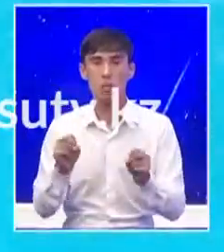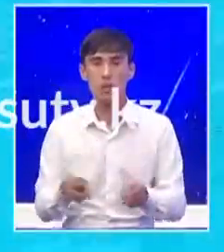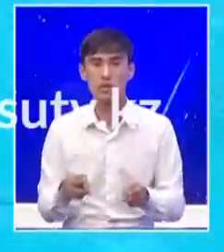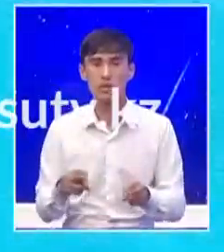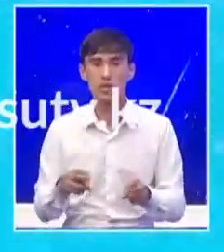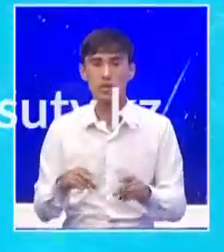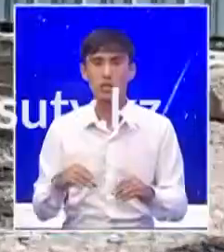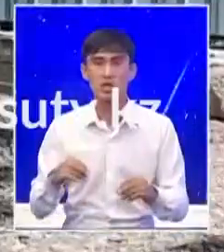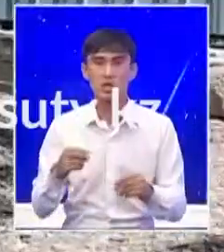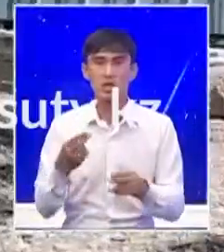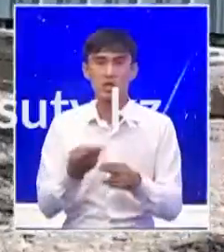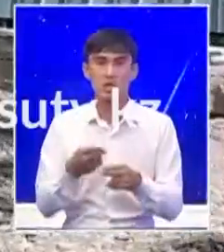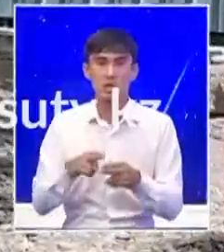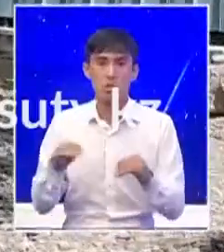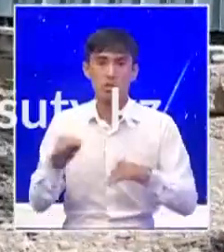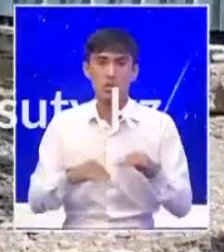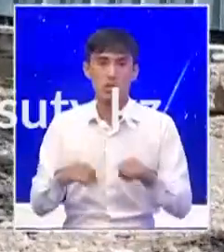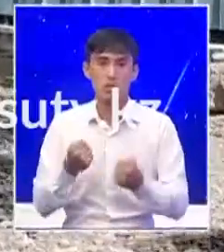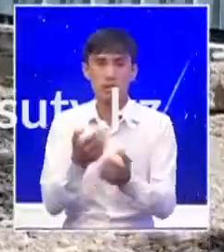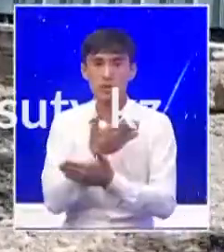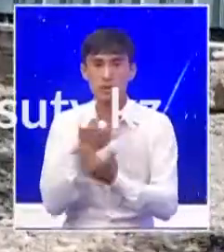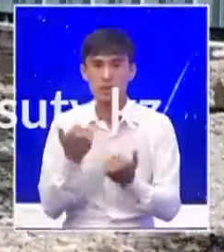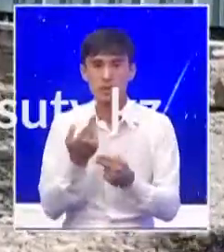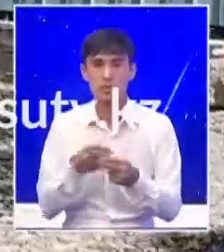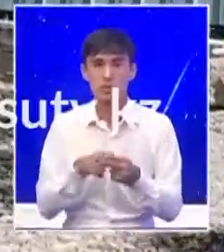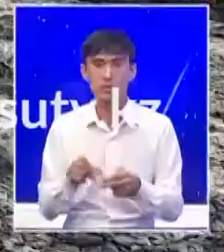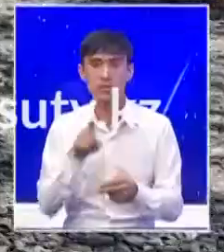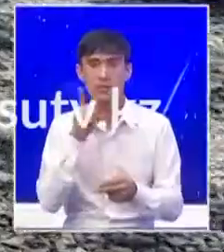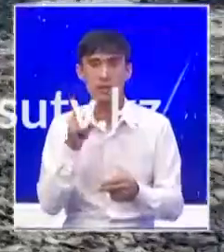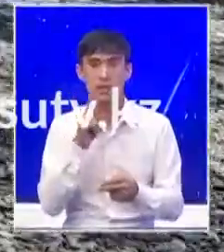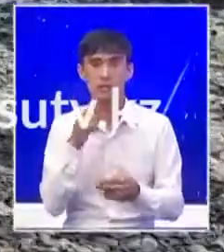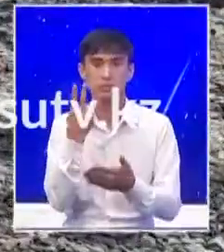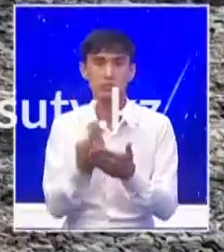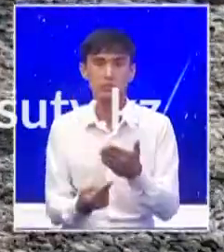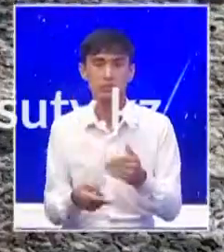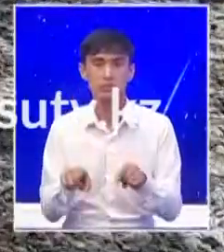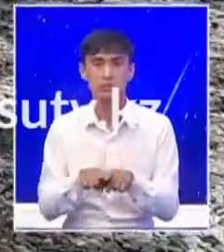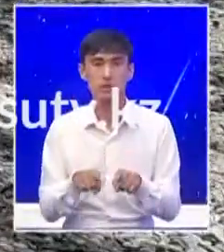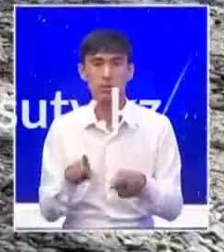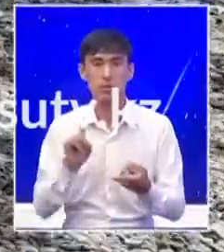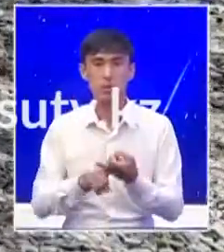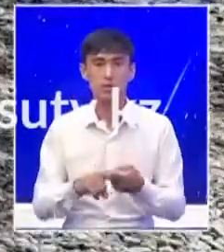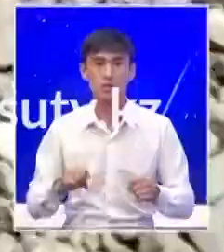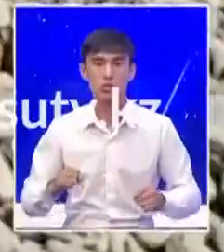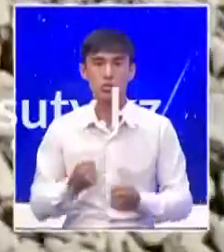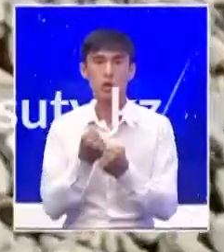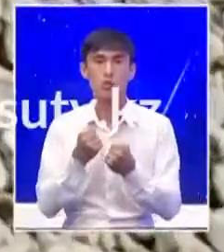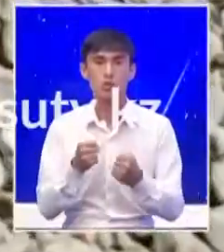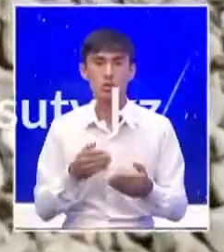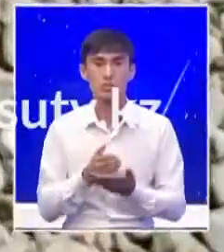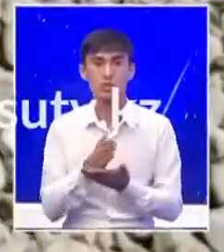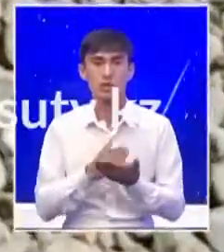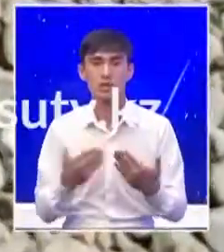бассейндерде құтқарушылар бола бермейді. Салдарынан өрендер мен жасөспірімдер суға кетіп жатады. Осыған байланысты құтқару қызметі